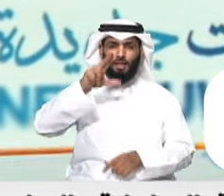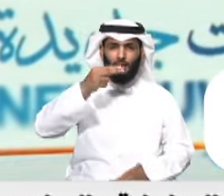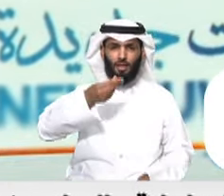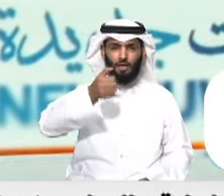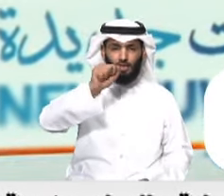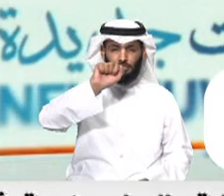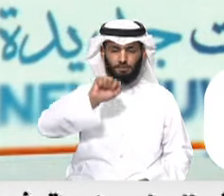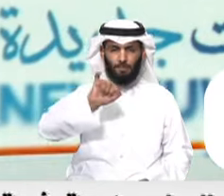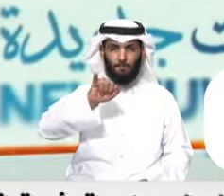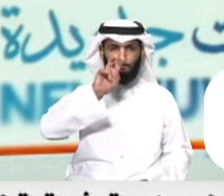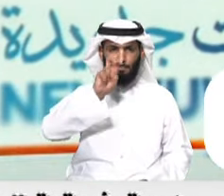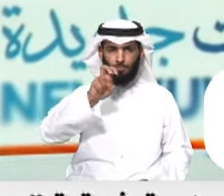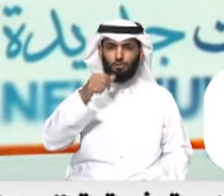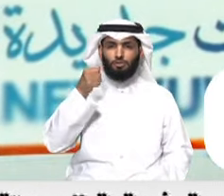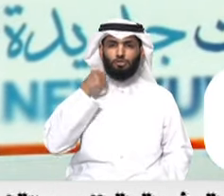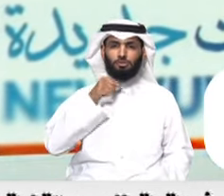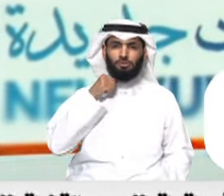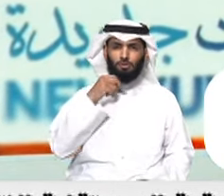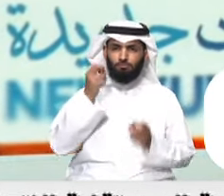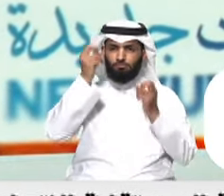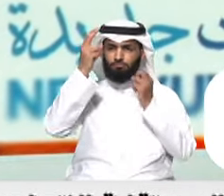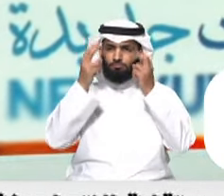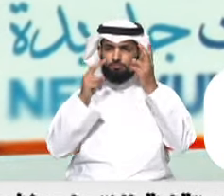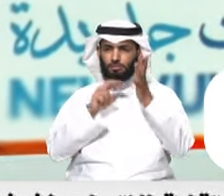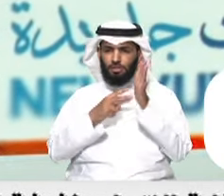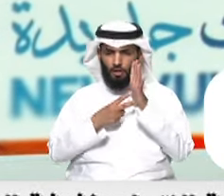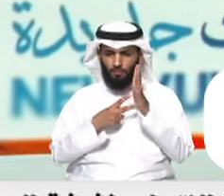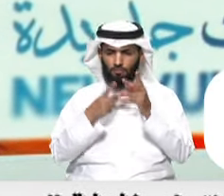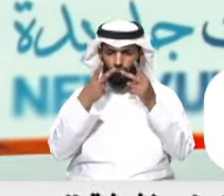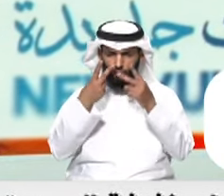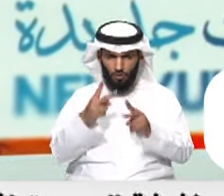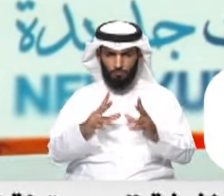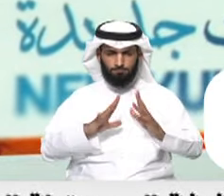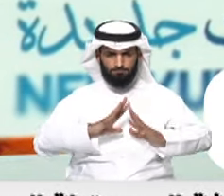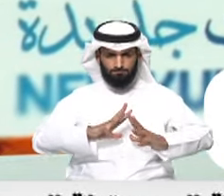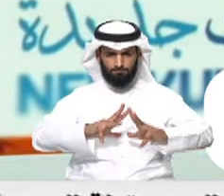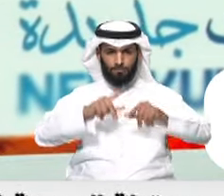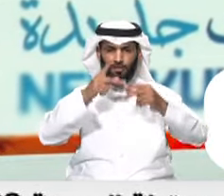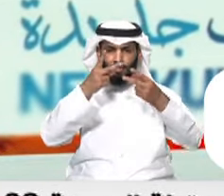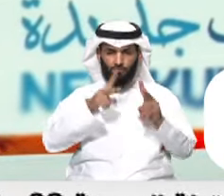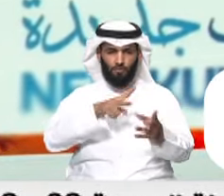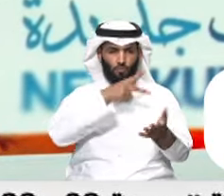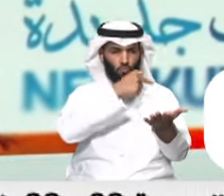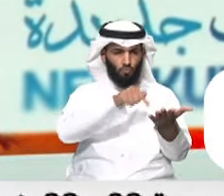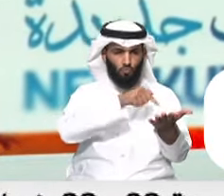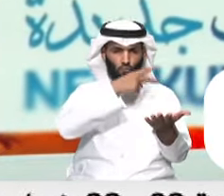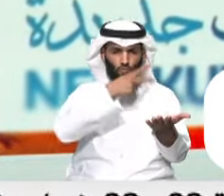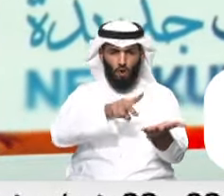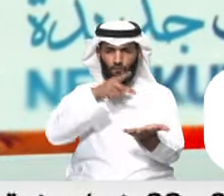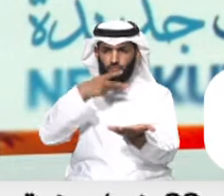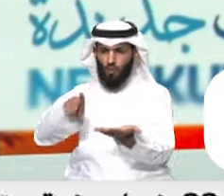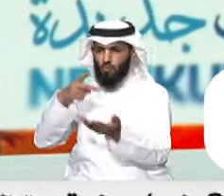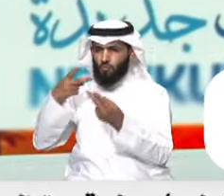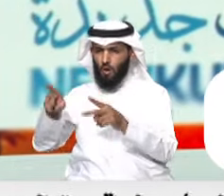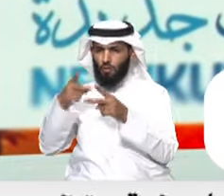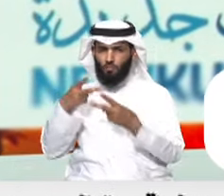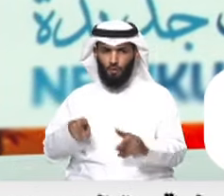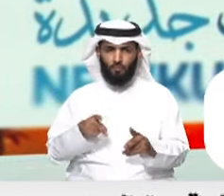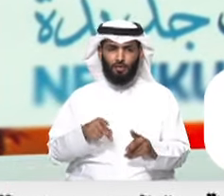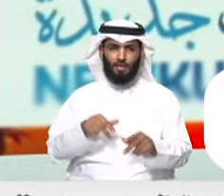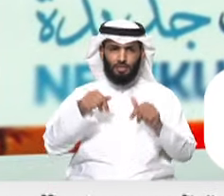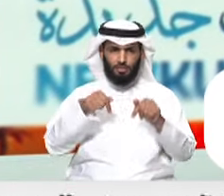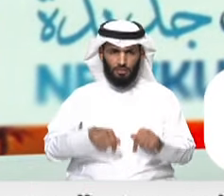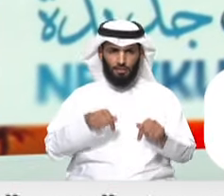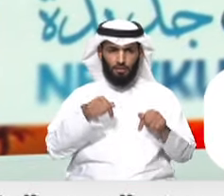من الطلبات والاقتراحات الخاصه بالشان البلدي والتي تمت فيها الموافقات على الراي الفني واعتمادها ليتصدر